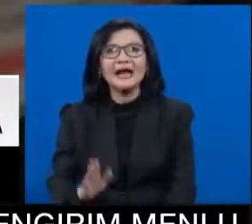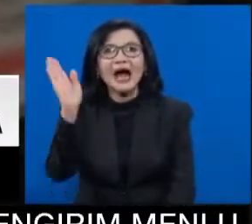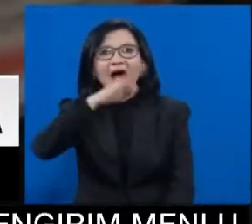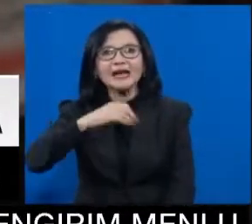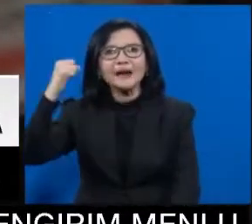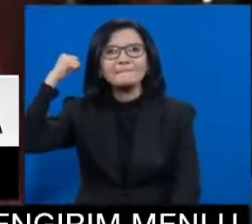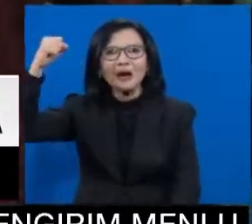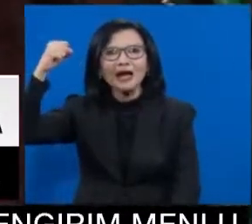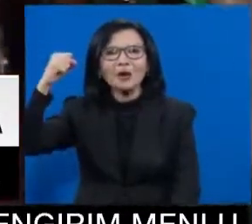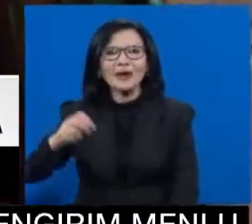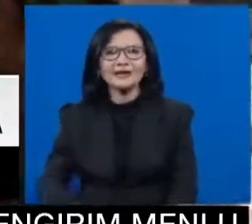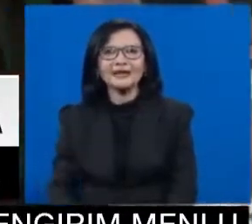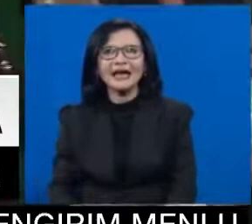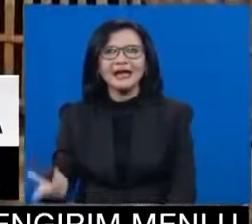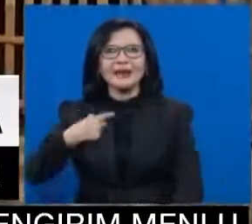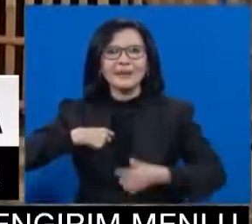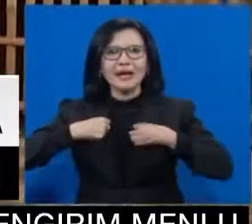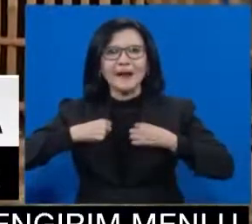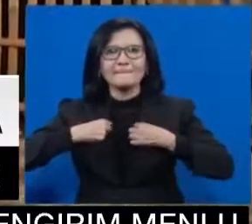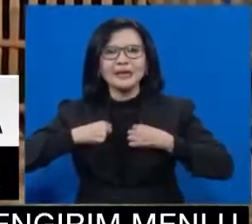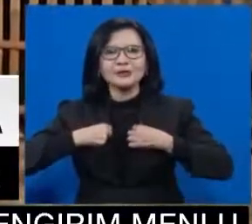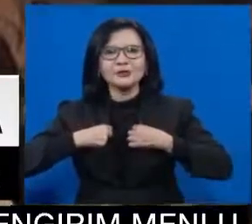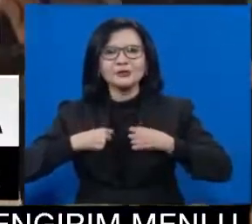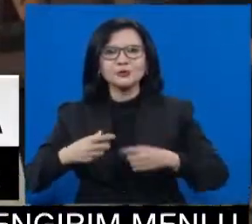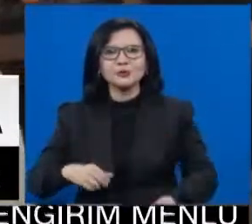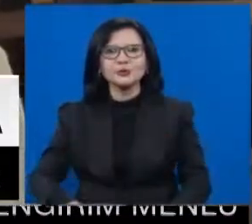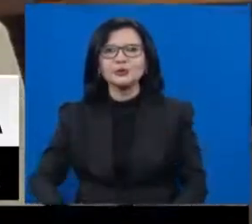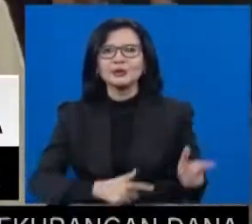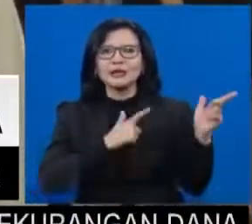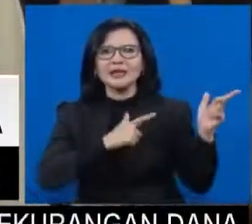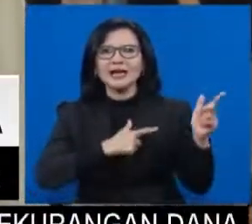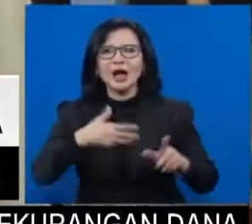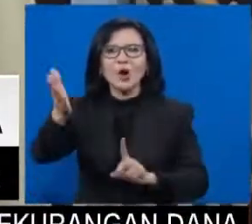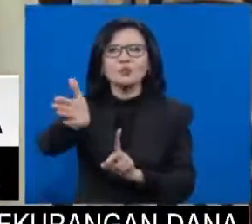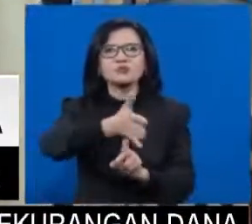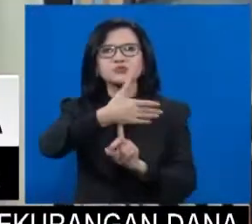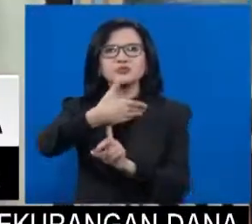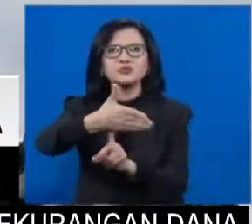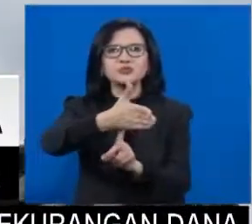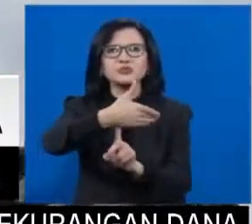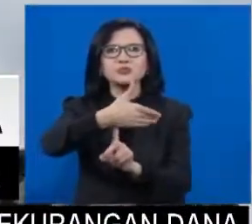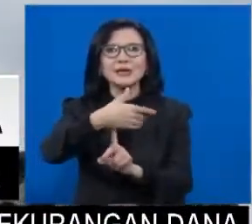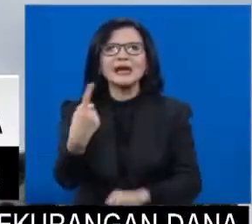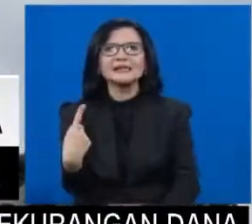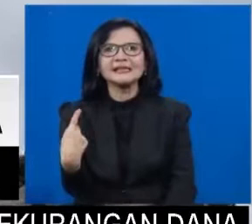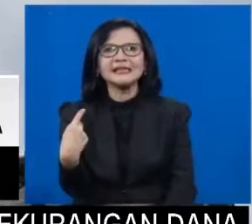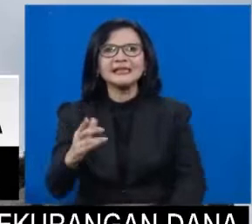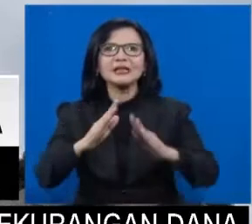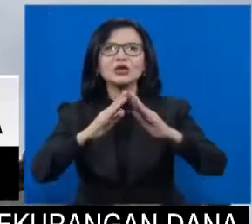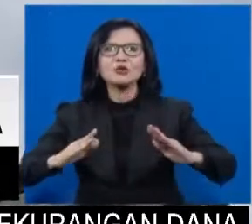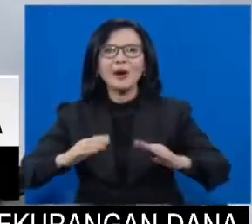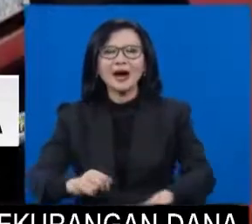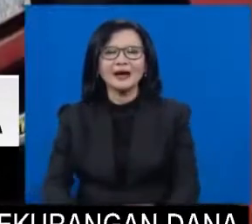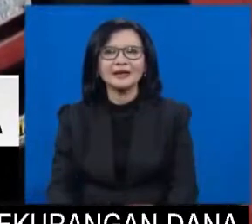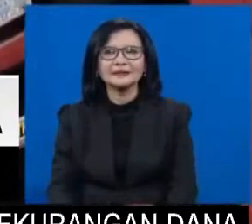10 November, Isan kembali mengenakan seragam veterannya dengan lengkap, lalu mengibarkan bendera merah putih. Isan yang dikenal sebagai